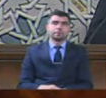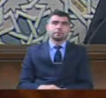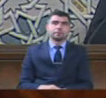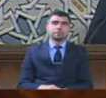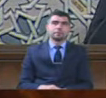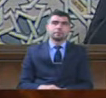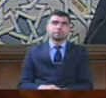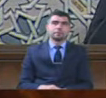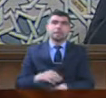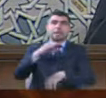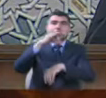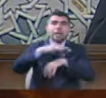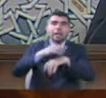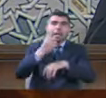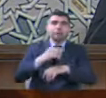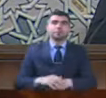دقيقه وعشر ثواني.